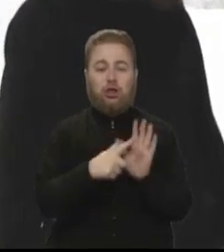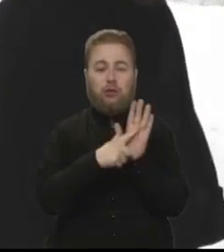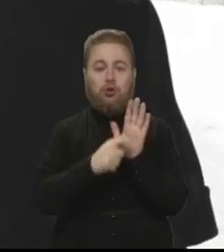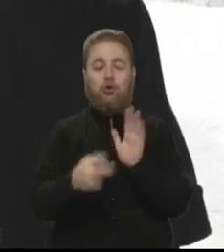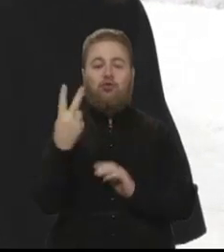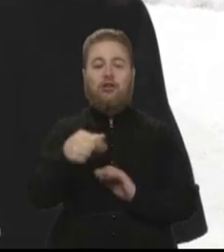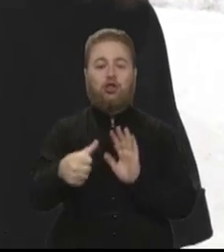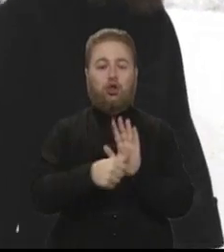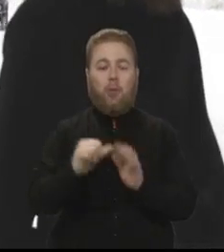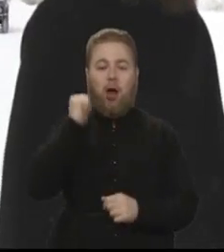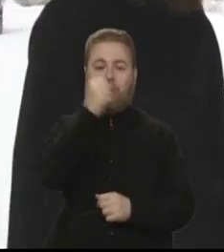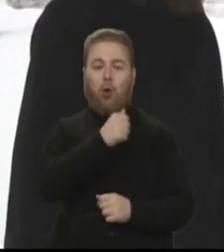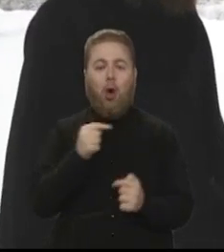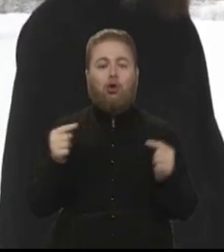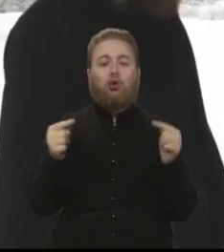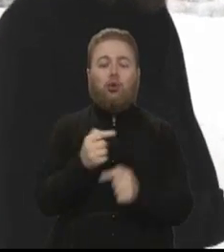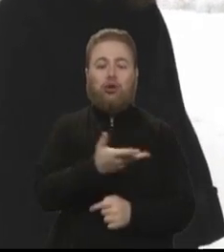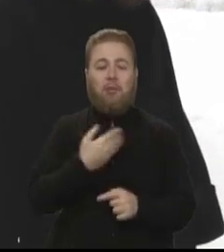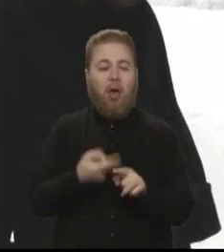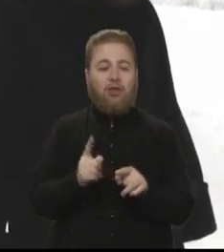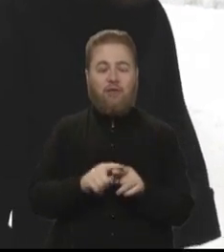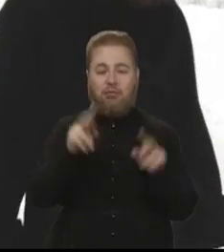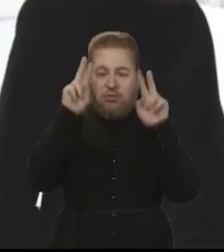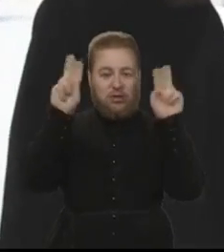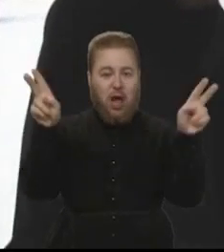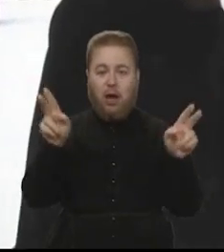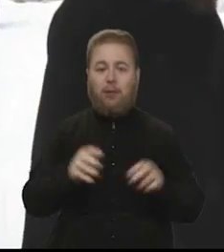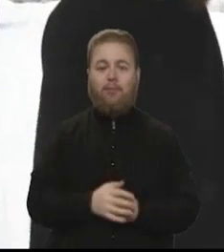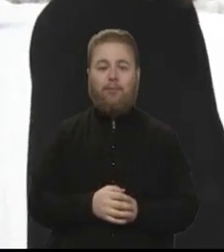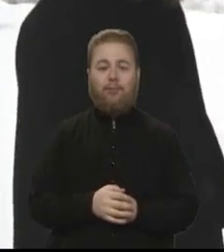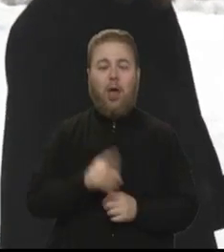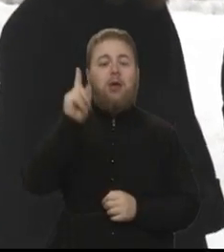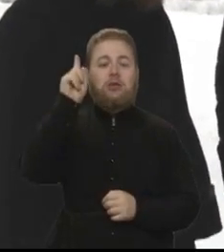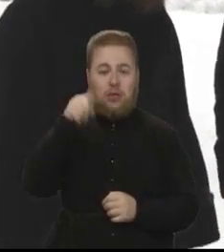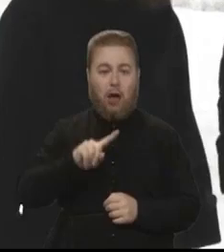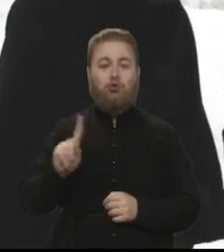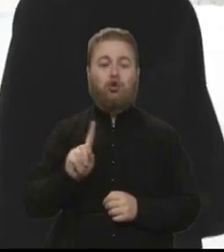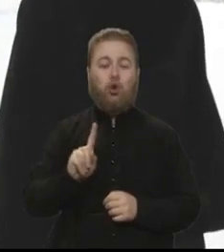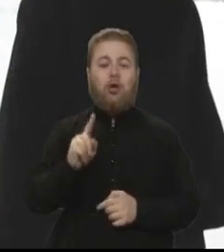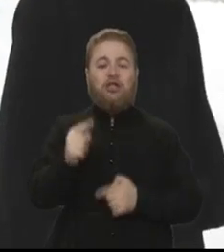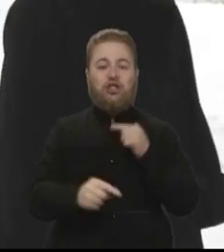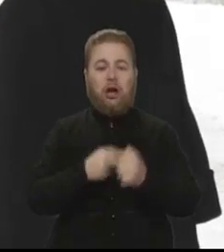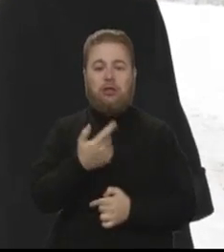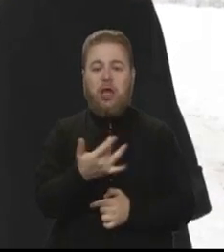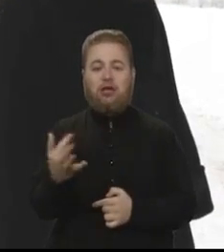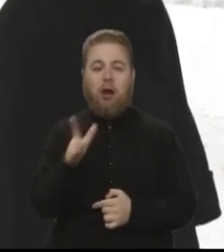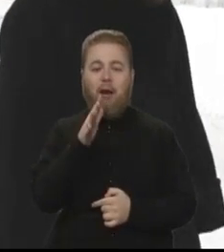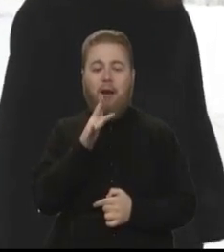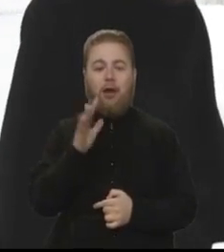1726 году. Точно мы этого не знаем. Знаем, что через несколько лет